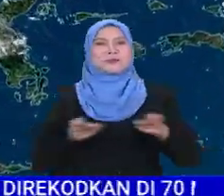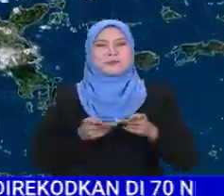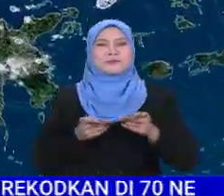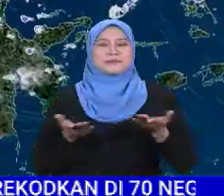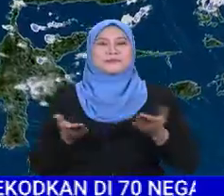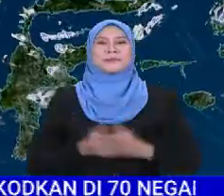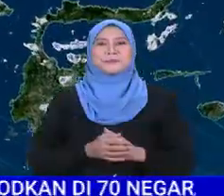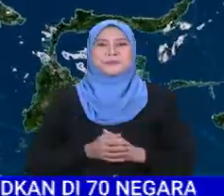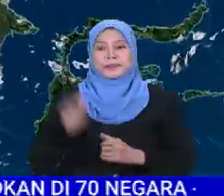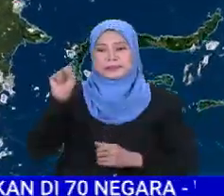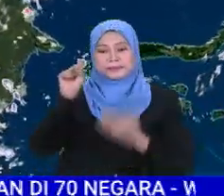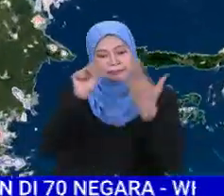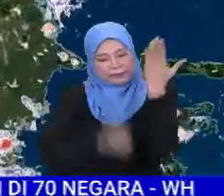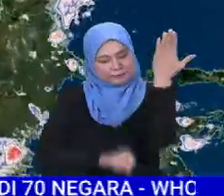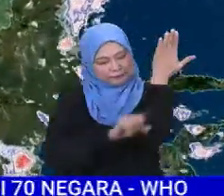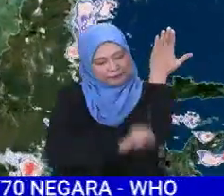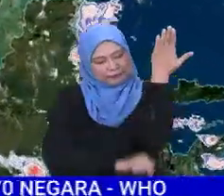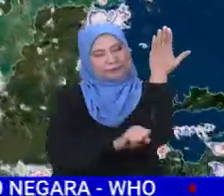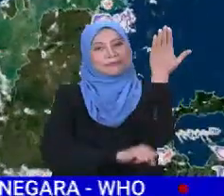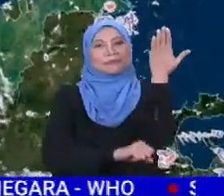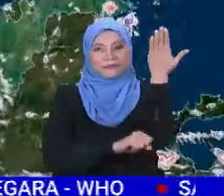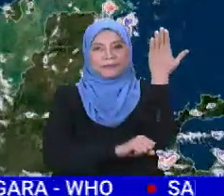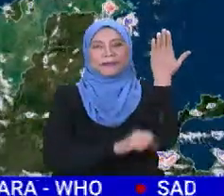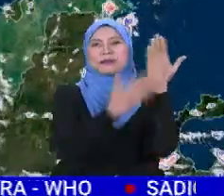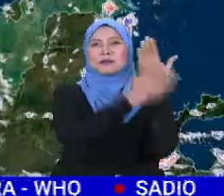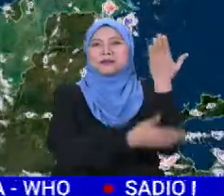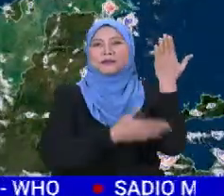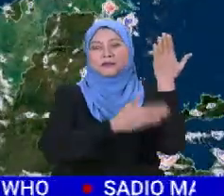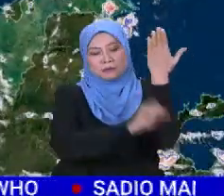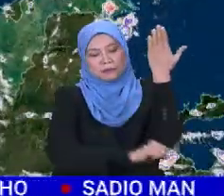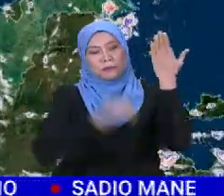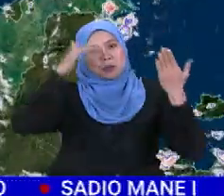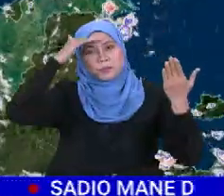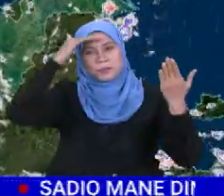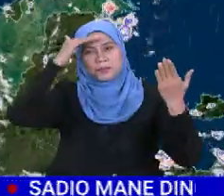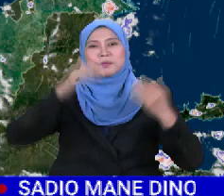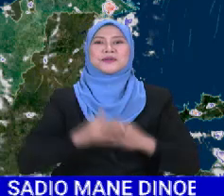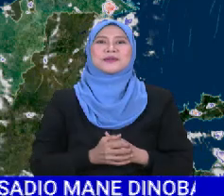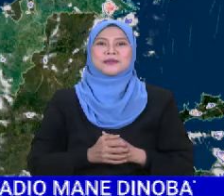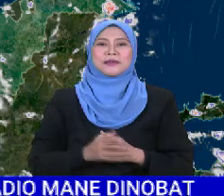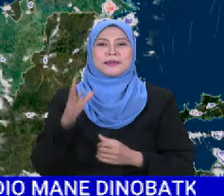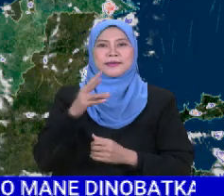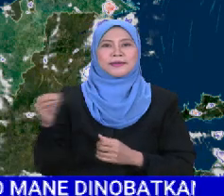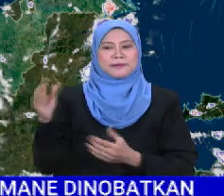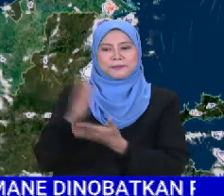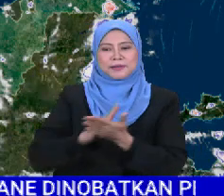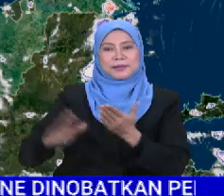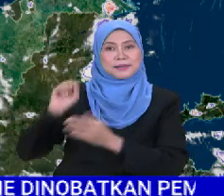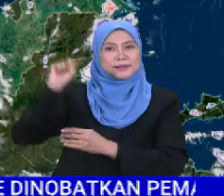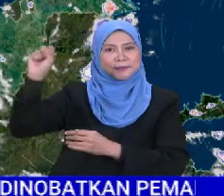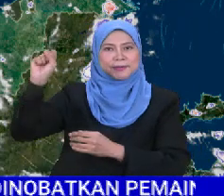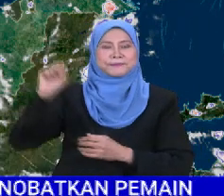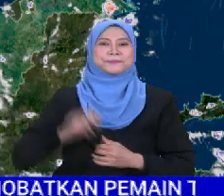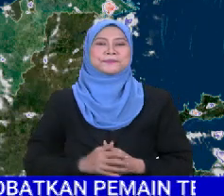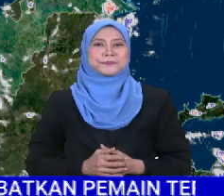di sekitar selatan Semenanjung, terutamanya yang melibatkan negeri Johor, juga di beberapa bahagian untuk negeri Sabah.